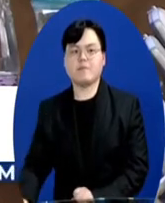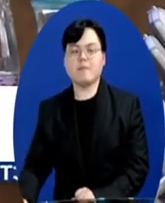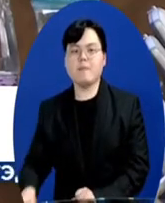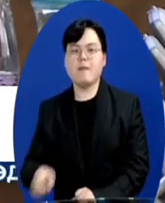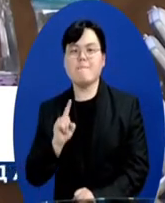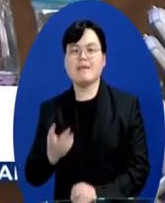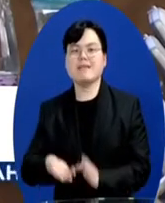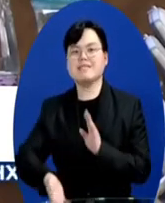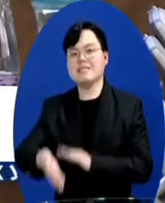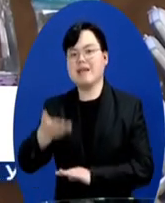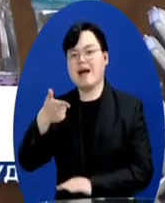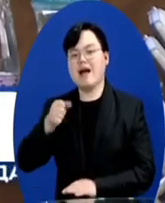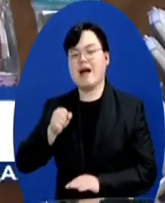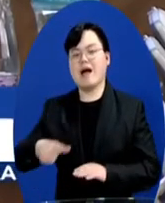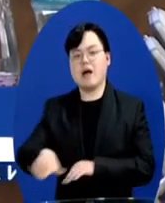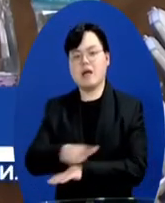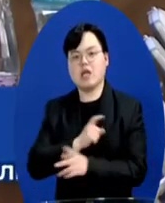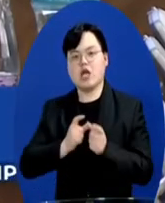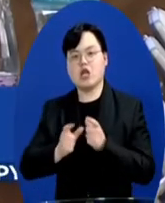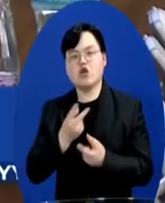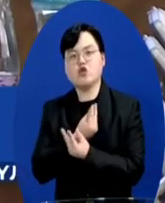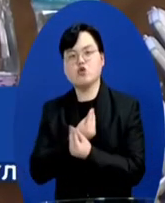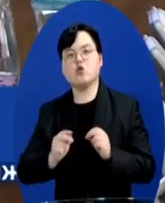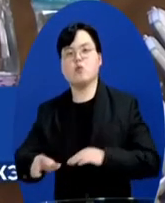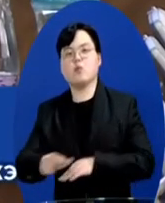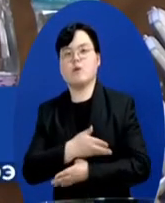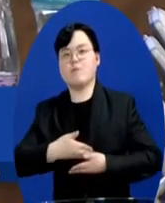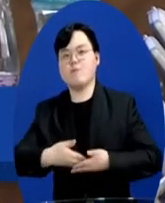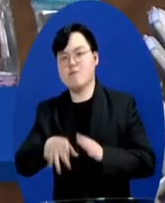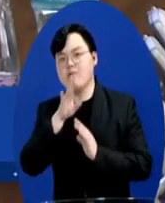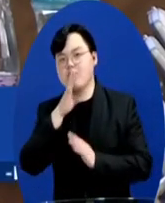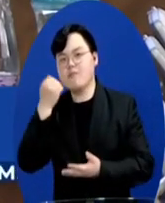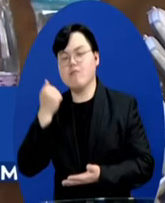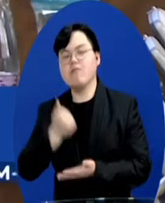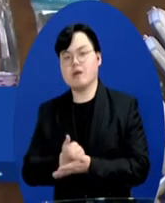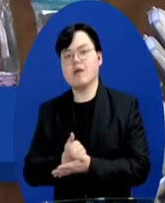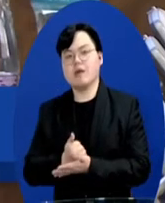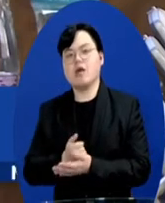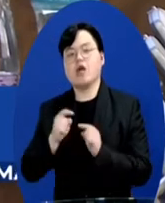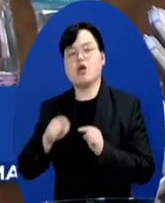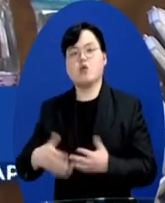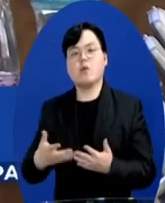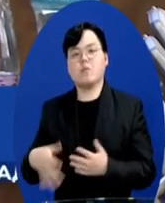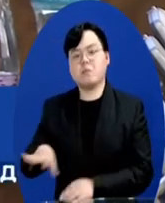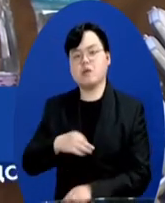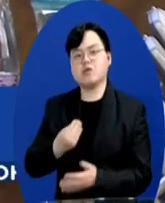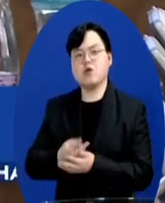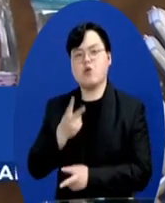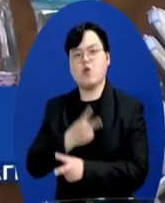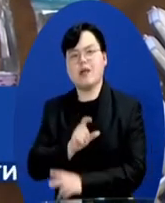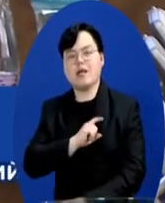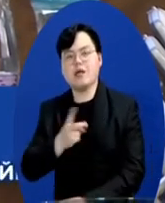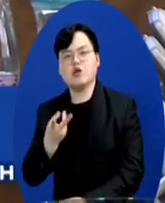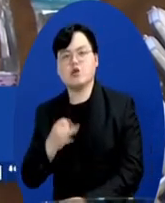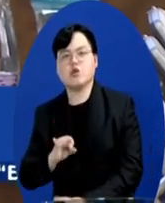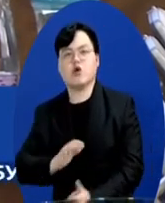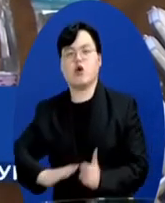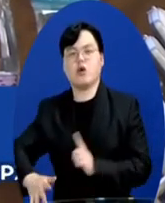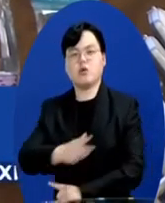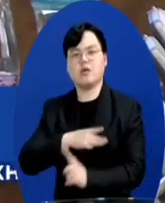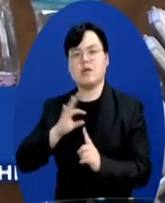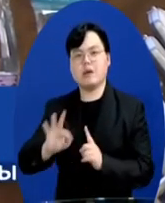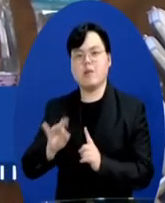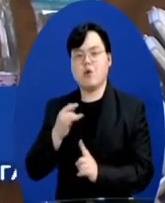газар дээр эдийн засгийн чөлөөт бүс байгуулах асуудлыг шийдвэрлүүлж тогтоол гаргаж авсан. За ингэснээр бид хууль эрхцүүлэн орчны